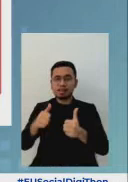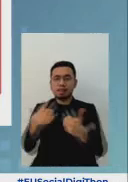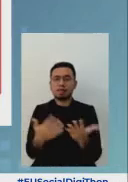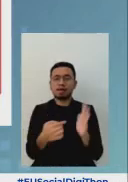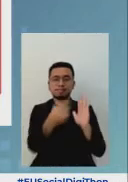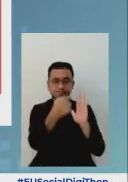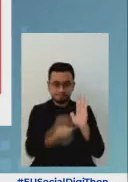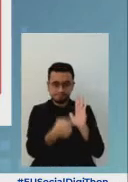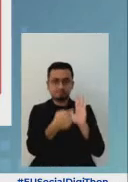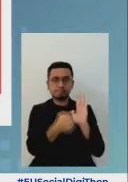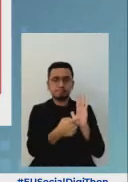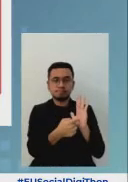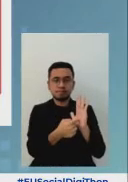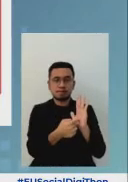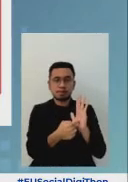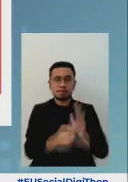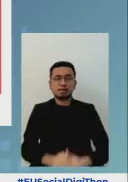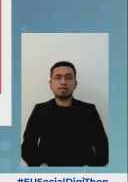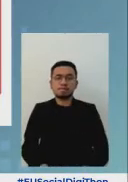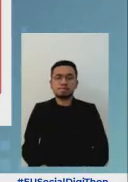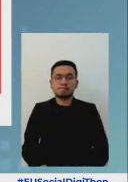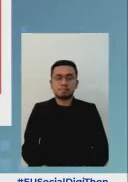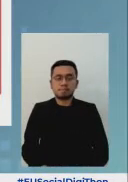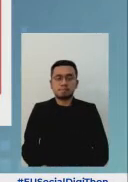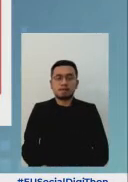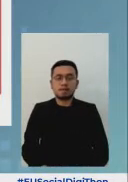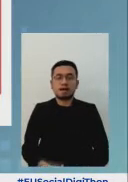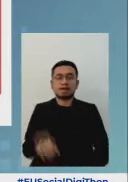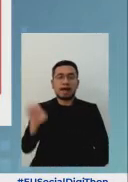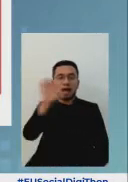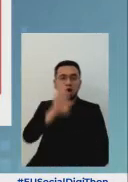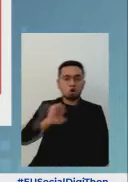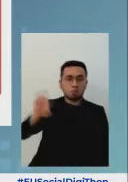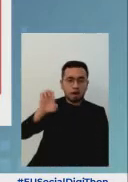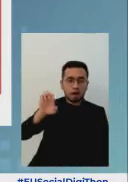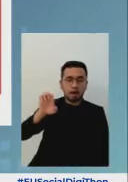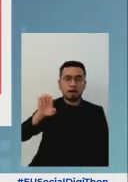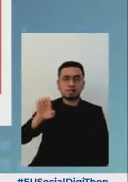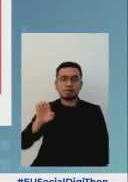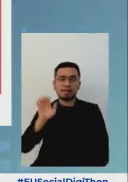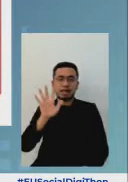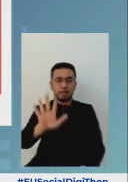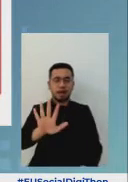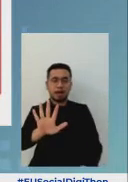menunjukkan bahwa 1 dari 5 anak di negara Uni Eropa itu mengalami cyberbullying.